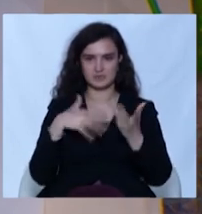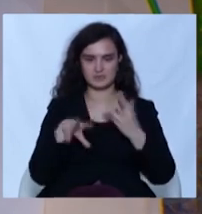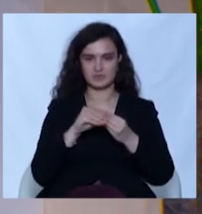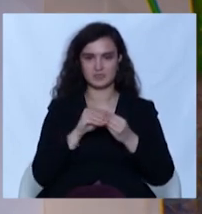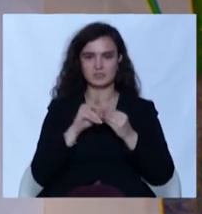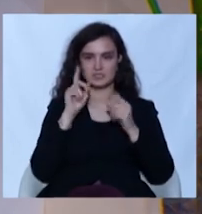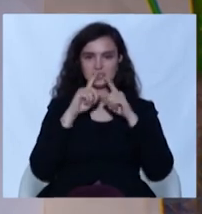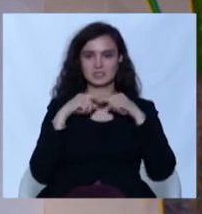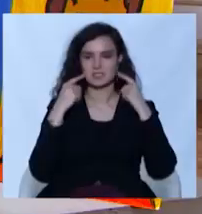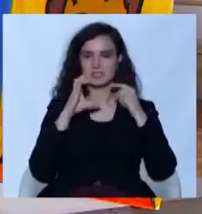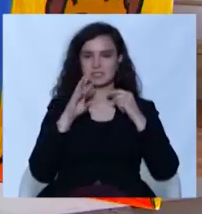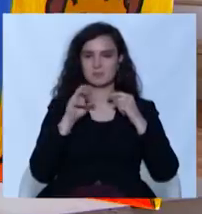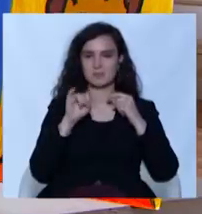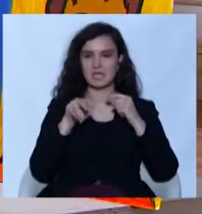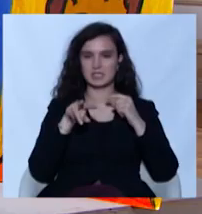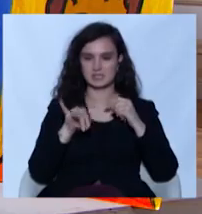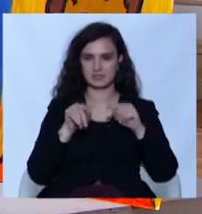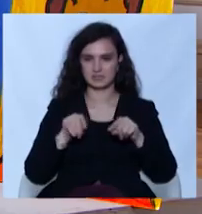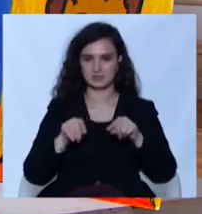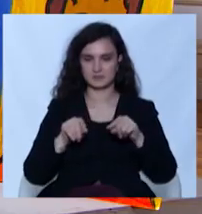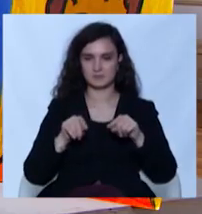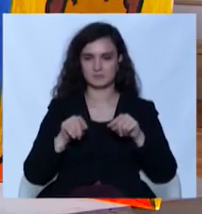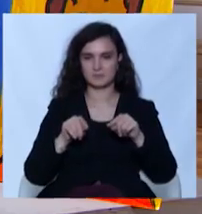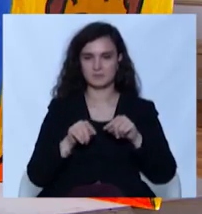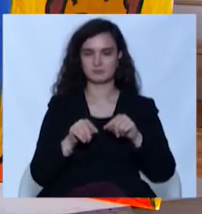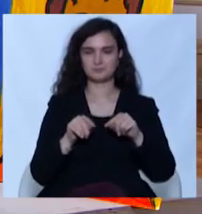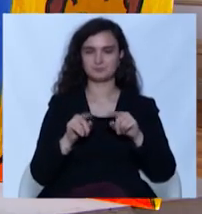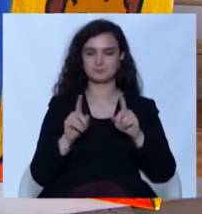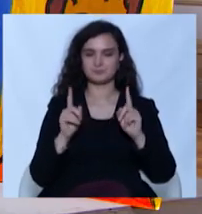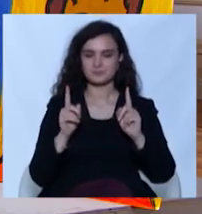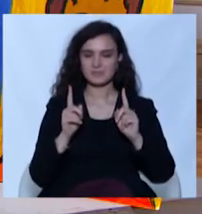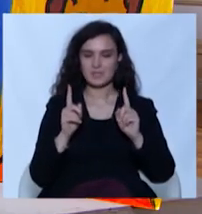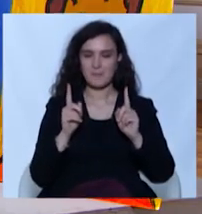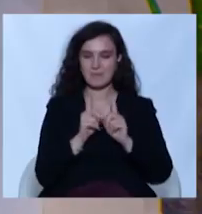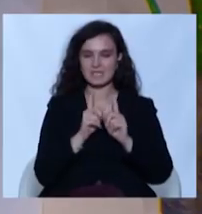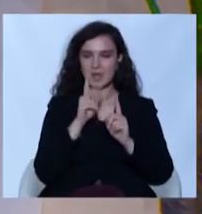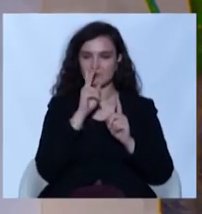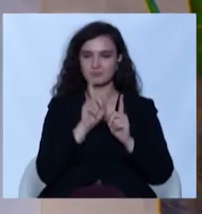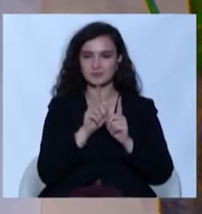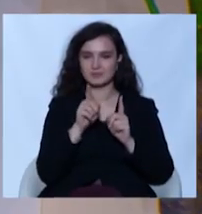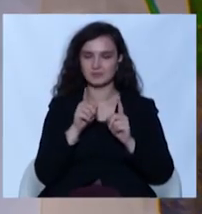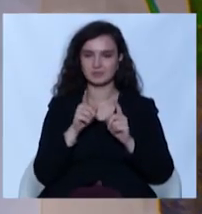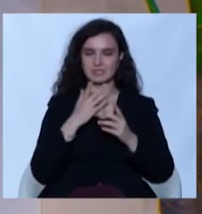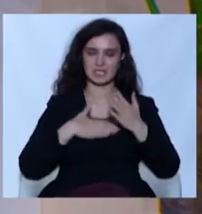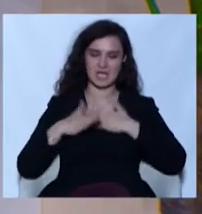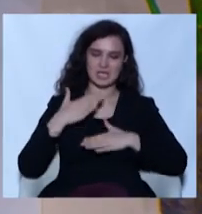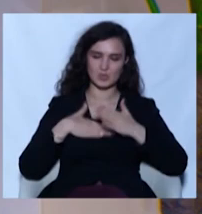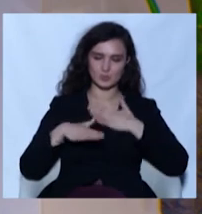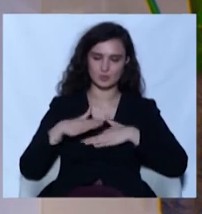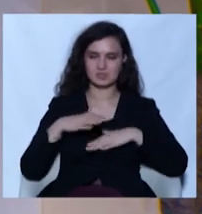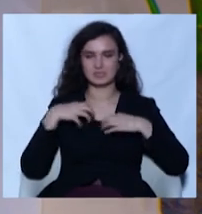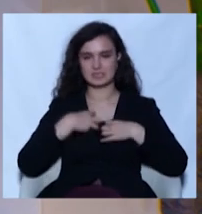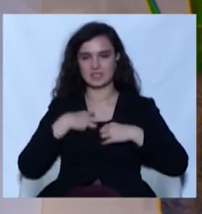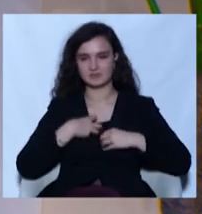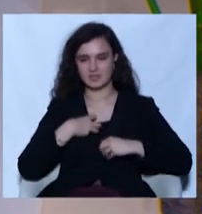სმაილი როქვია. ანუ ეს არის პატარა ნიშნები, რომლებიც გამოხატავს ემოციას, ხო, გახარებულ,